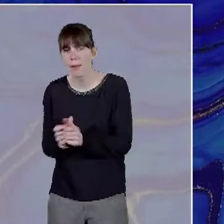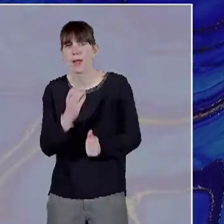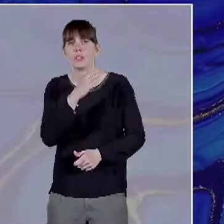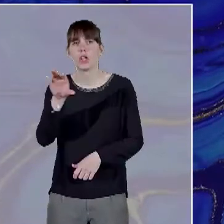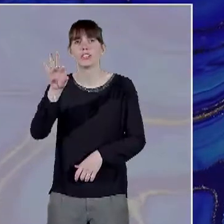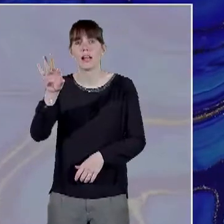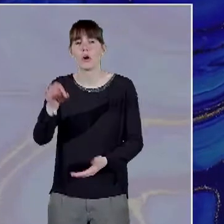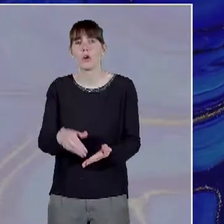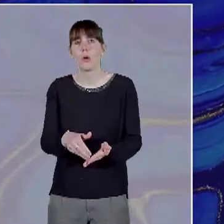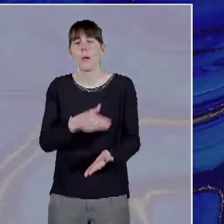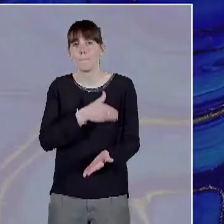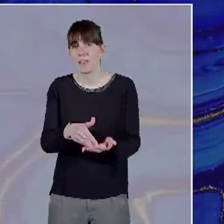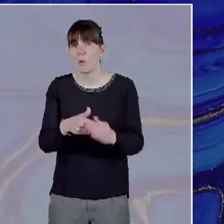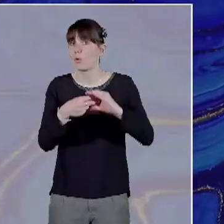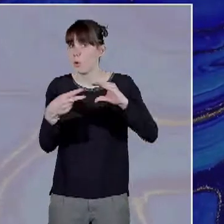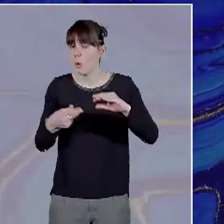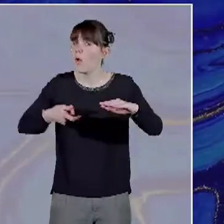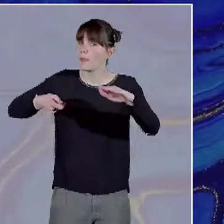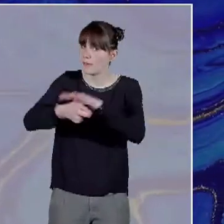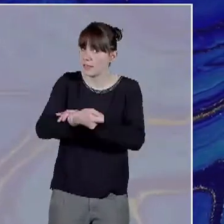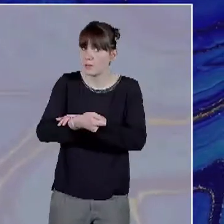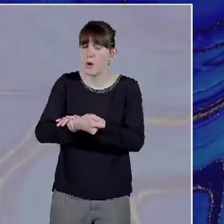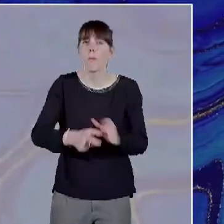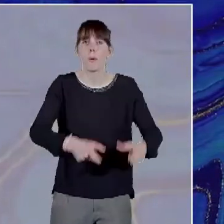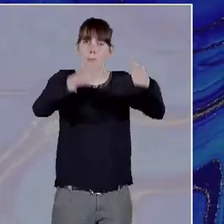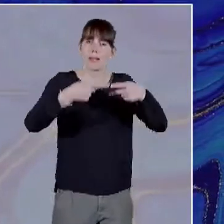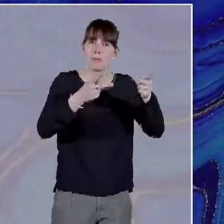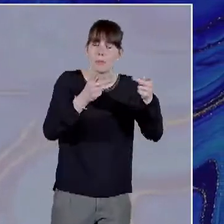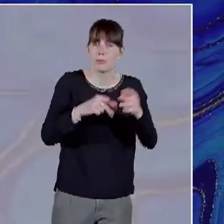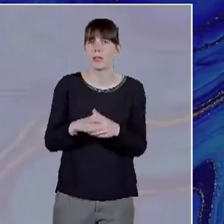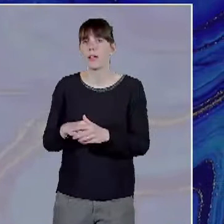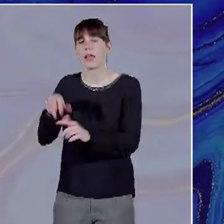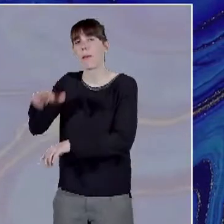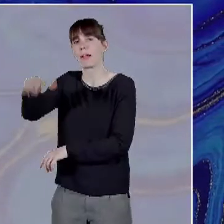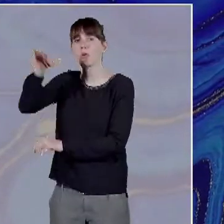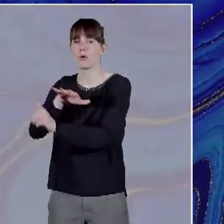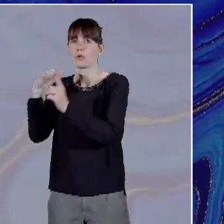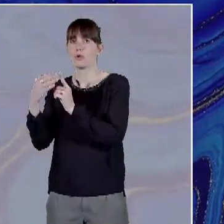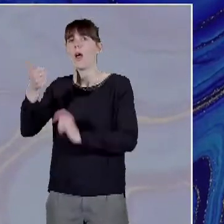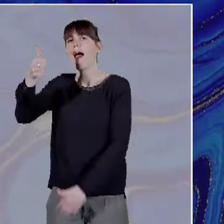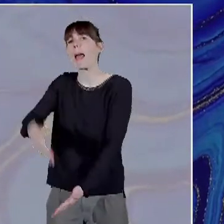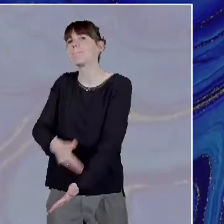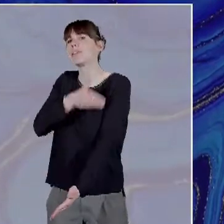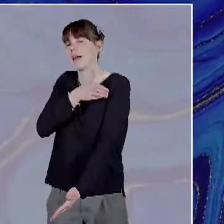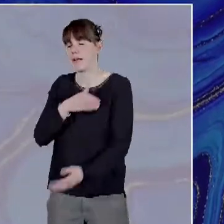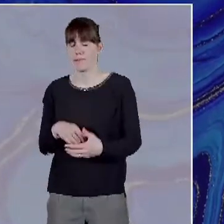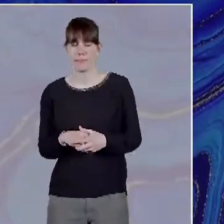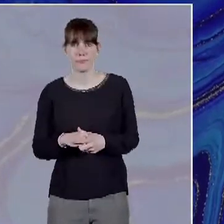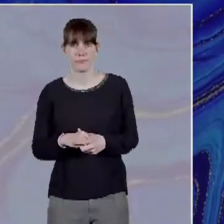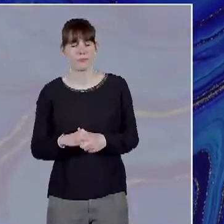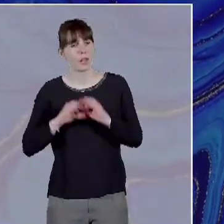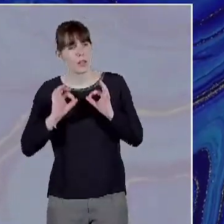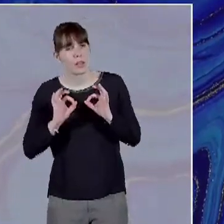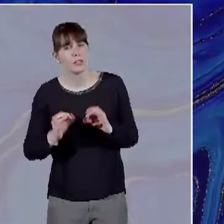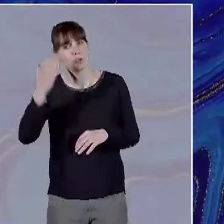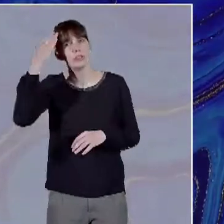d'investissement sur nos bâtiments publics. Et sur nos logements sociaux, plus de 1 milliard d'investissement. Et le relèvement du seuil des marchés publics qui passe